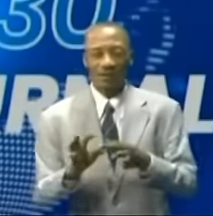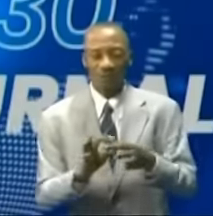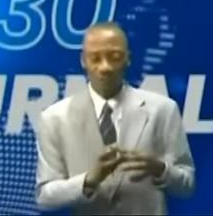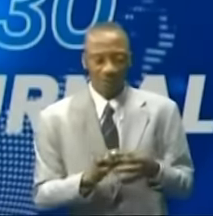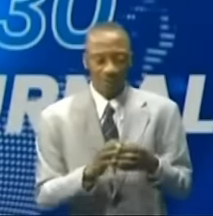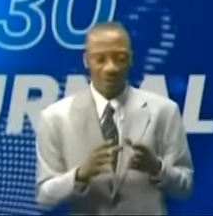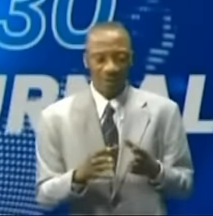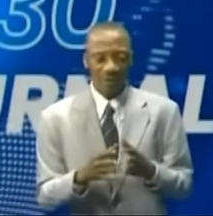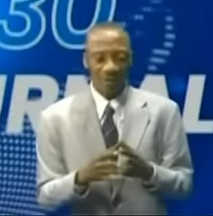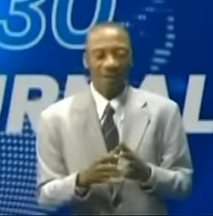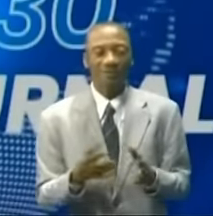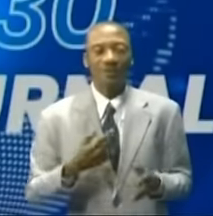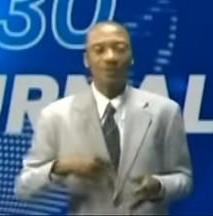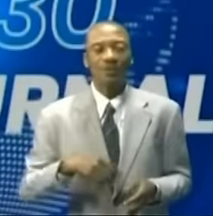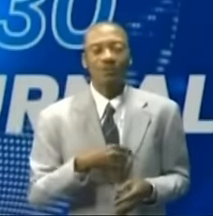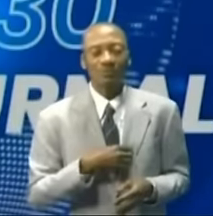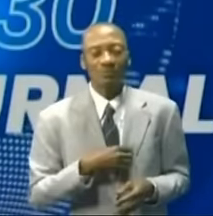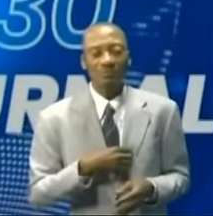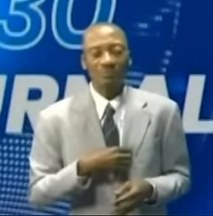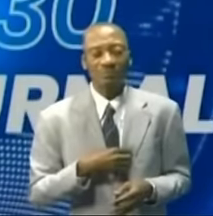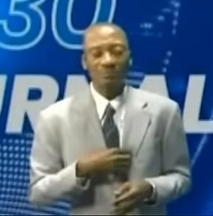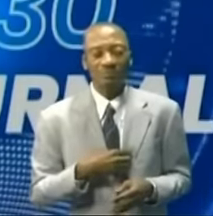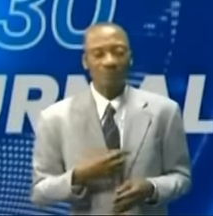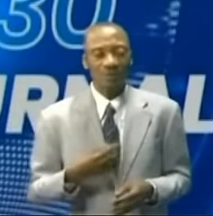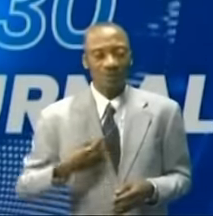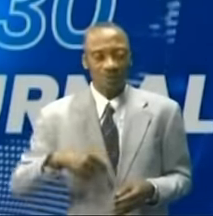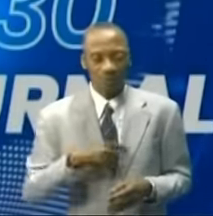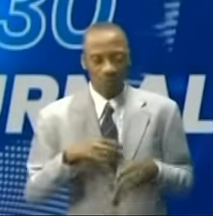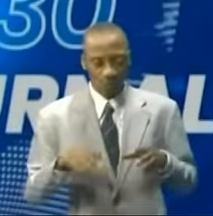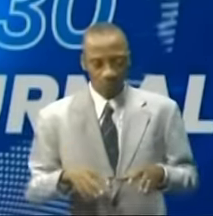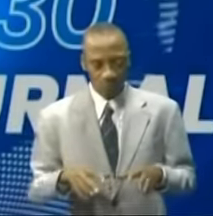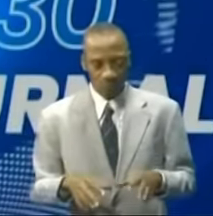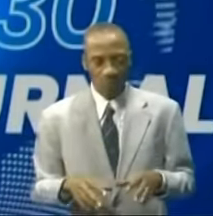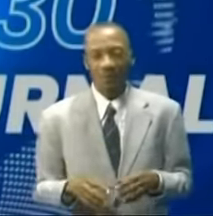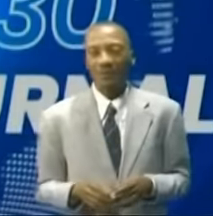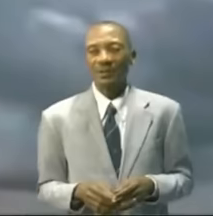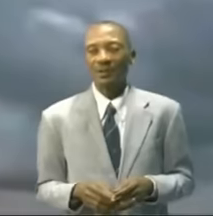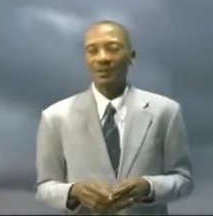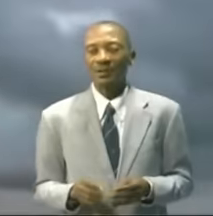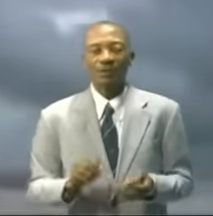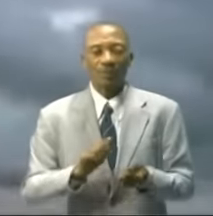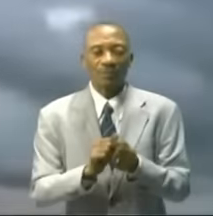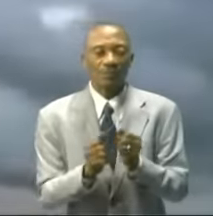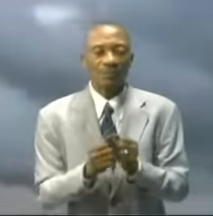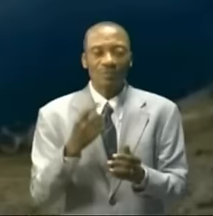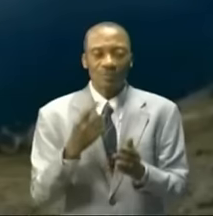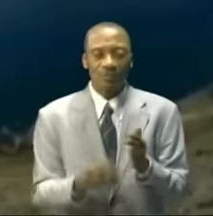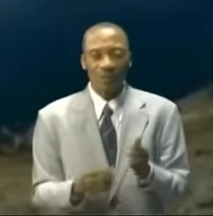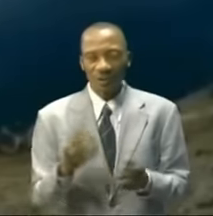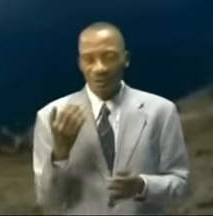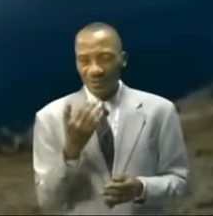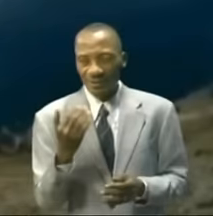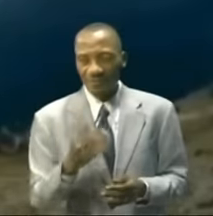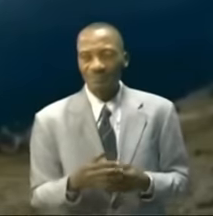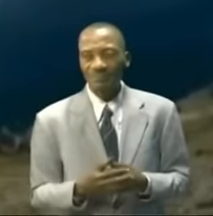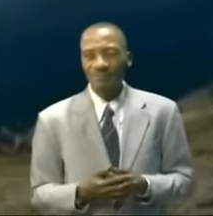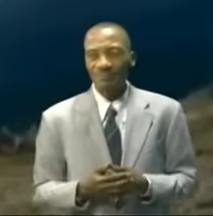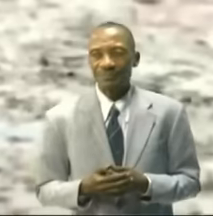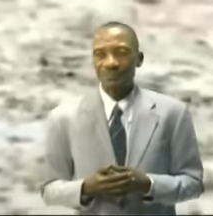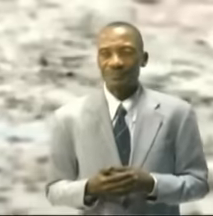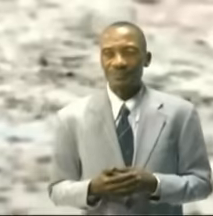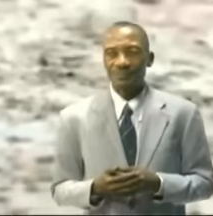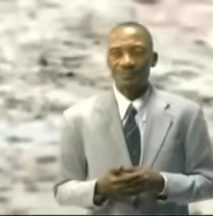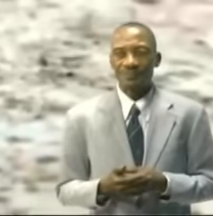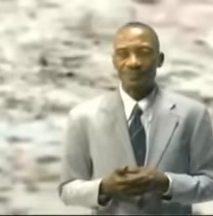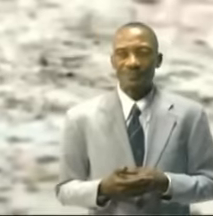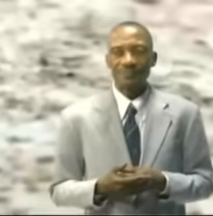cuisson propres en République démocratique du Congo. Les détails avec Cédric Kenina. Face au défi mondial du changement climatique, la